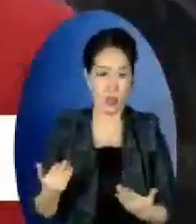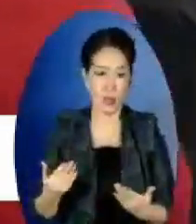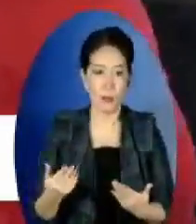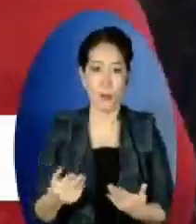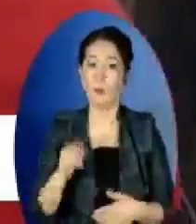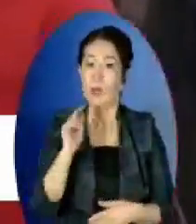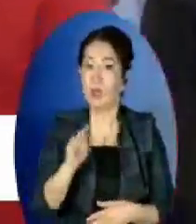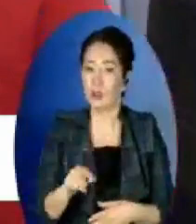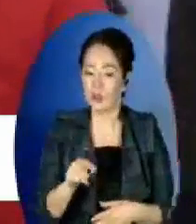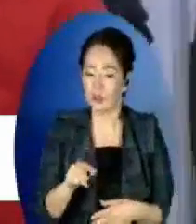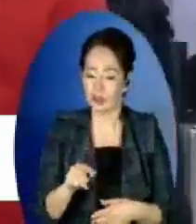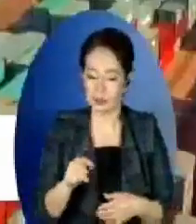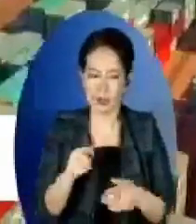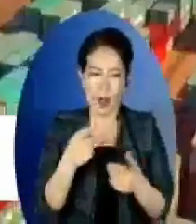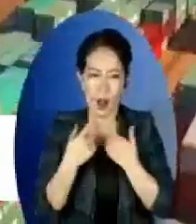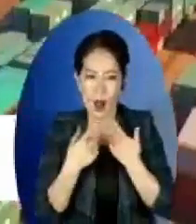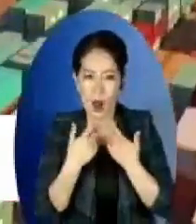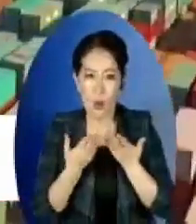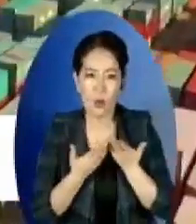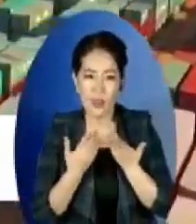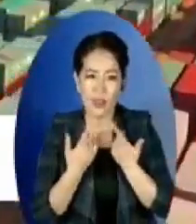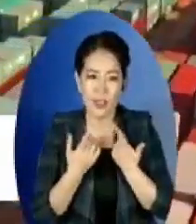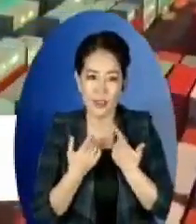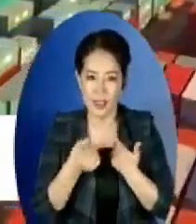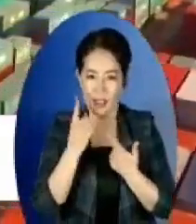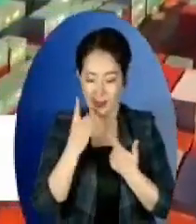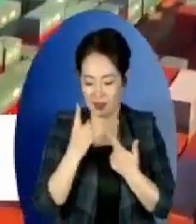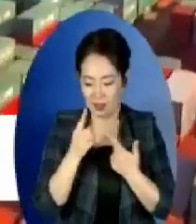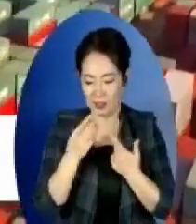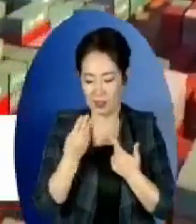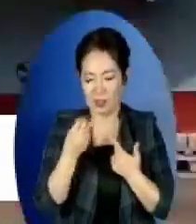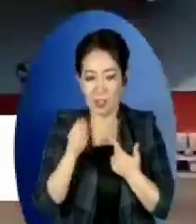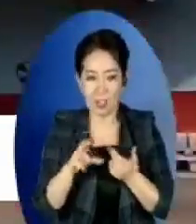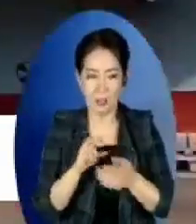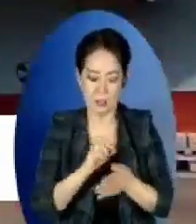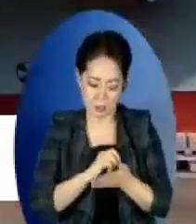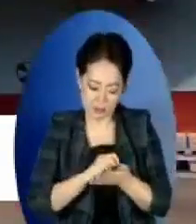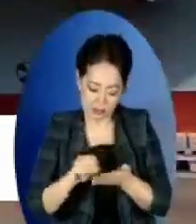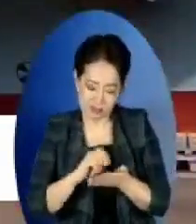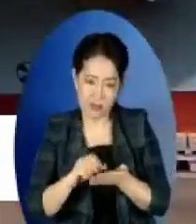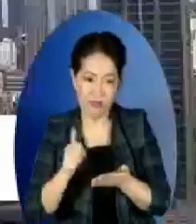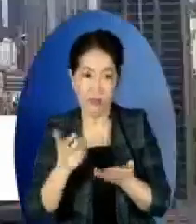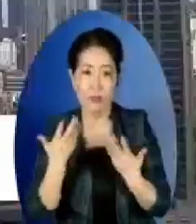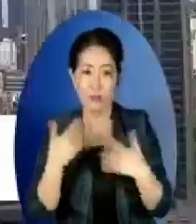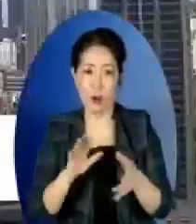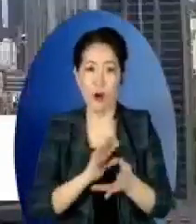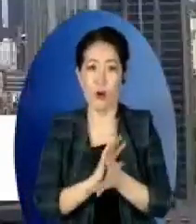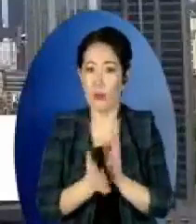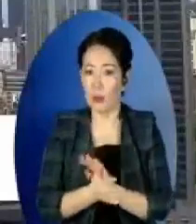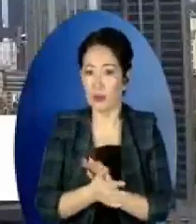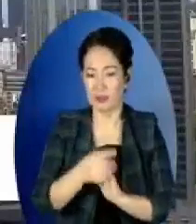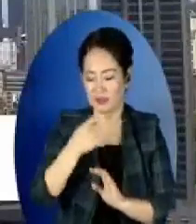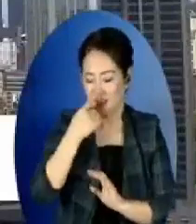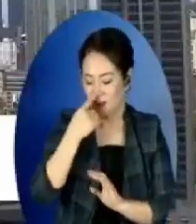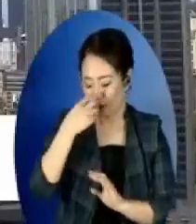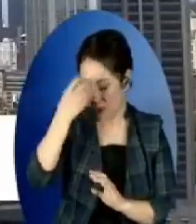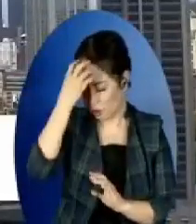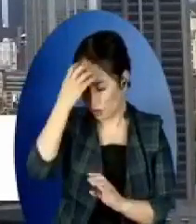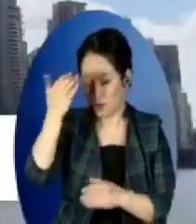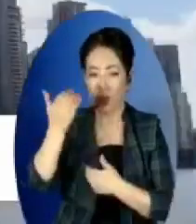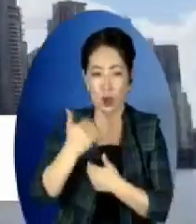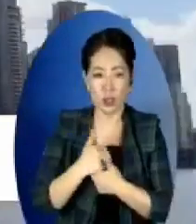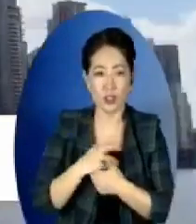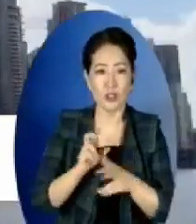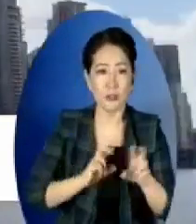хоёр тал ийхүү одоо худалдааны хилэлцээрийн 1-р шатны баримт бичигт гарын үсэг зураад байгаа боловч хятадын одоо төрийн оролцоотой бизнес